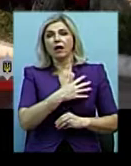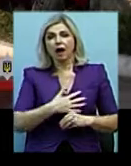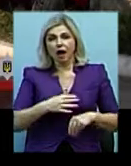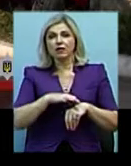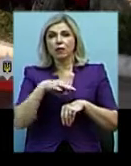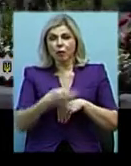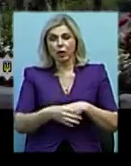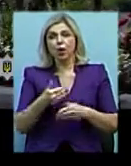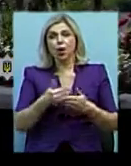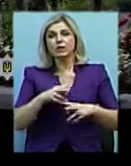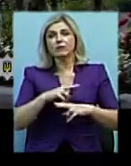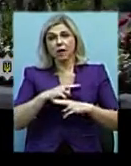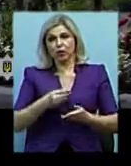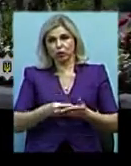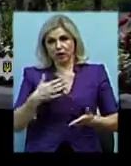дорогих нам людей.